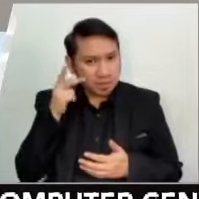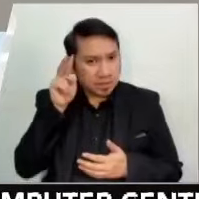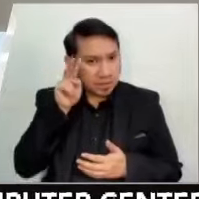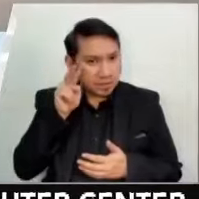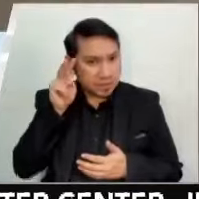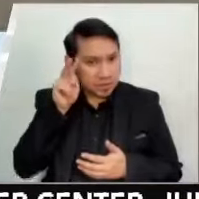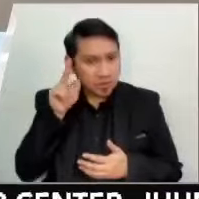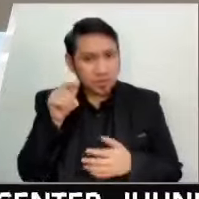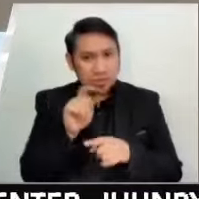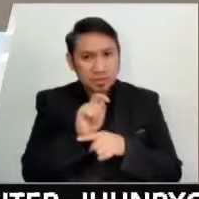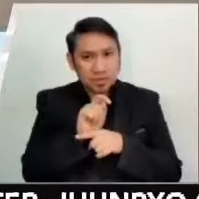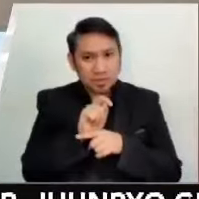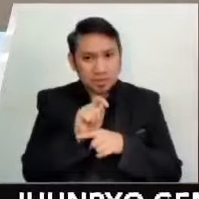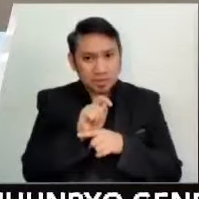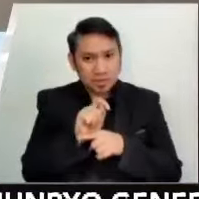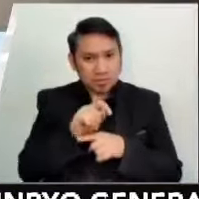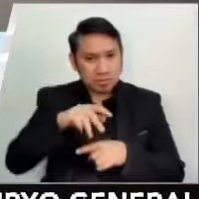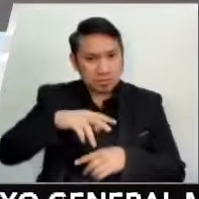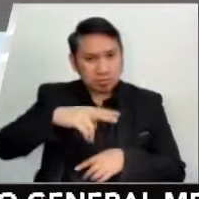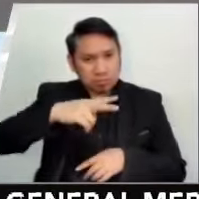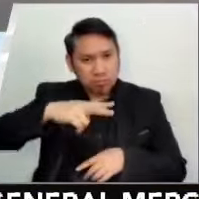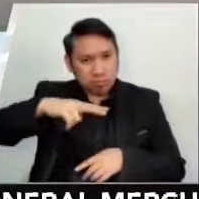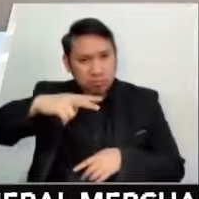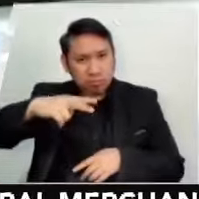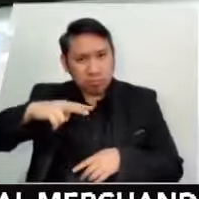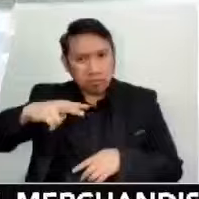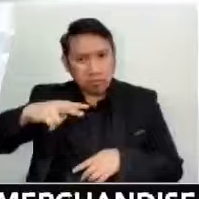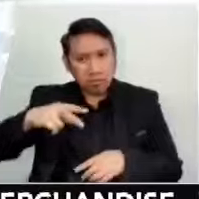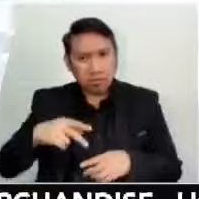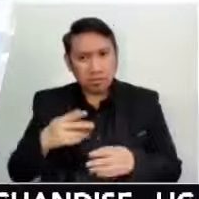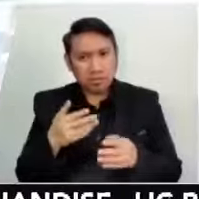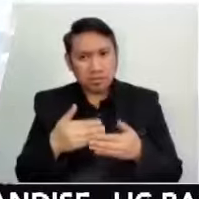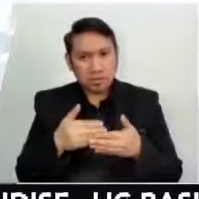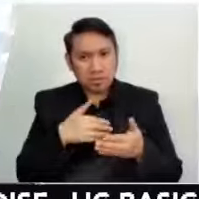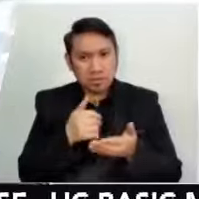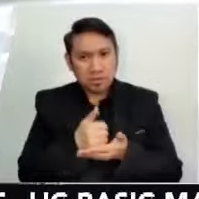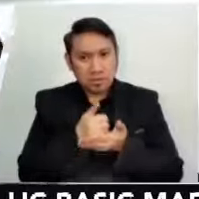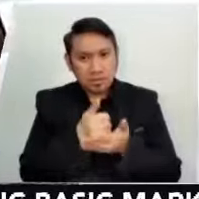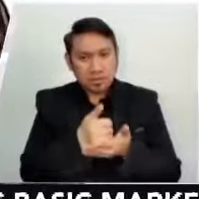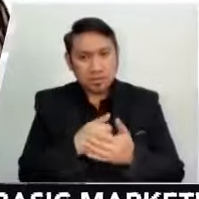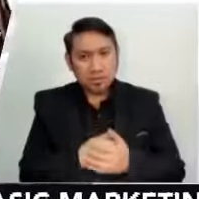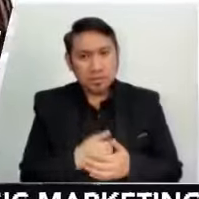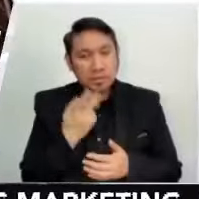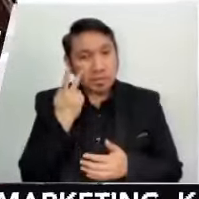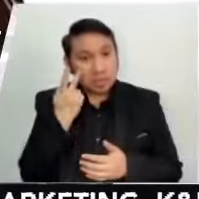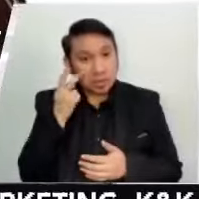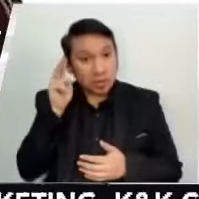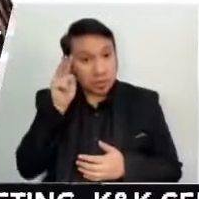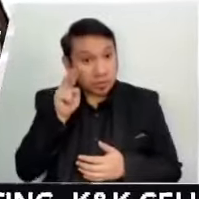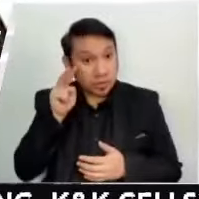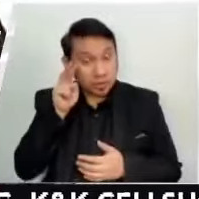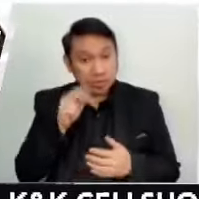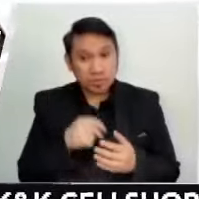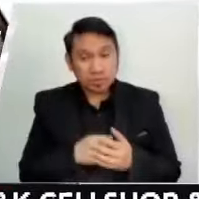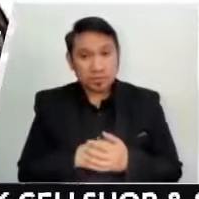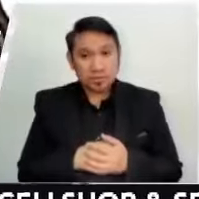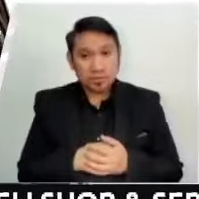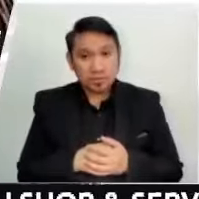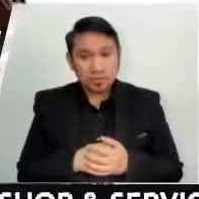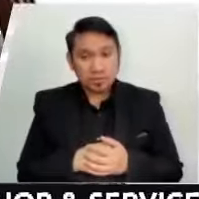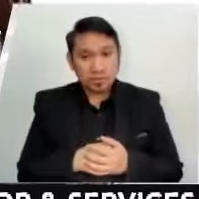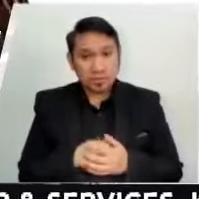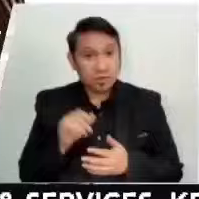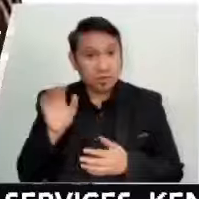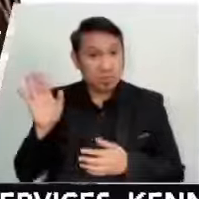na nakalutang sa dagat bago nasaklulohan. Pag nakikita ko yung video, yung ginawa ng mga trainers niya,